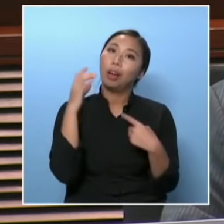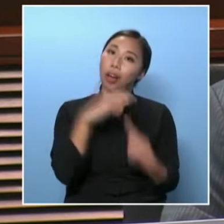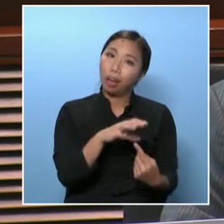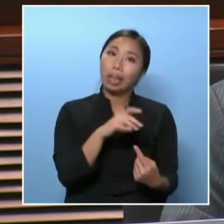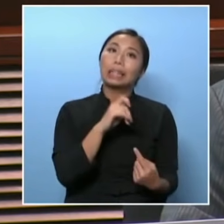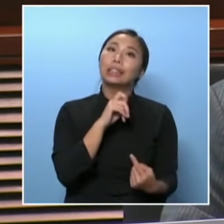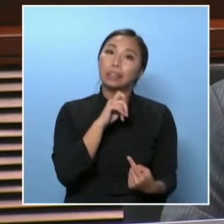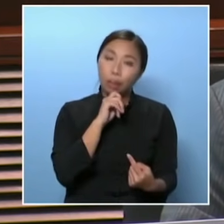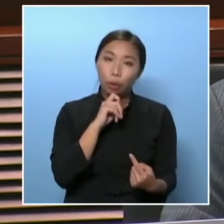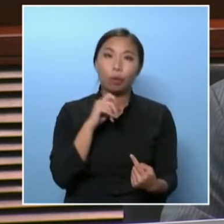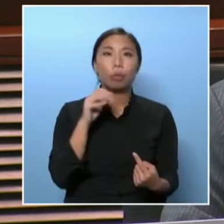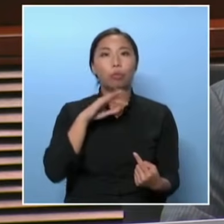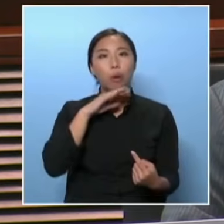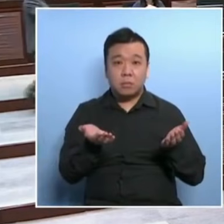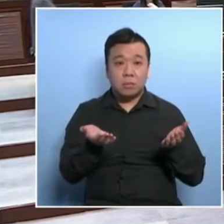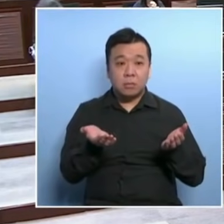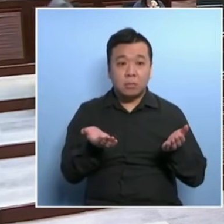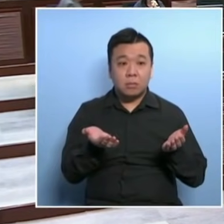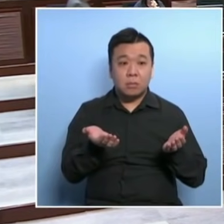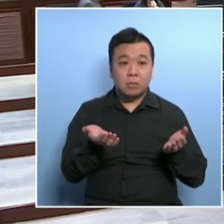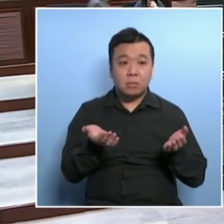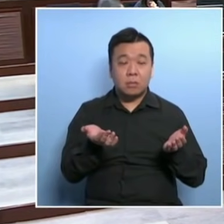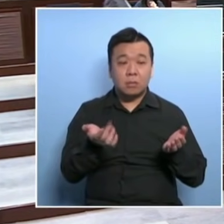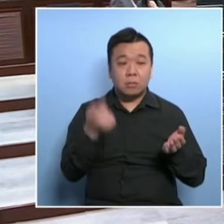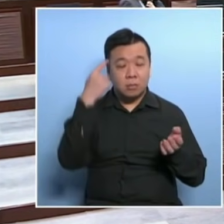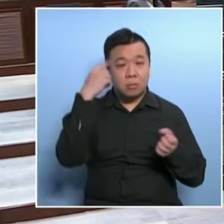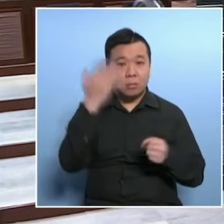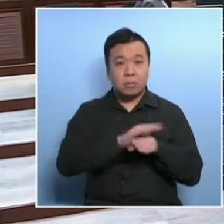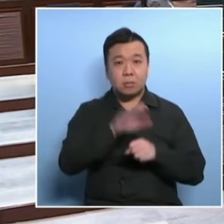我相信未來的僱主都想知道。